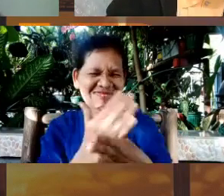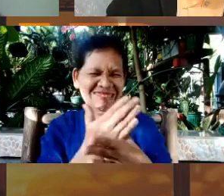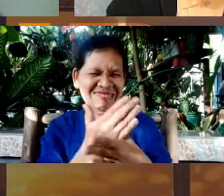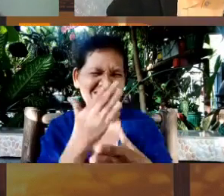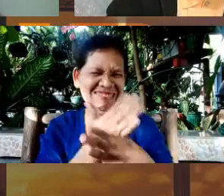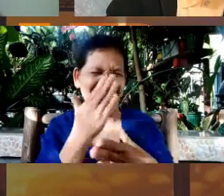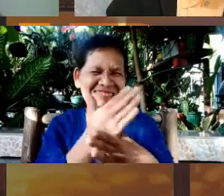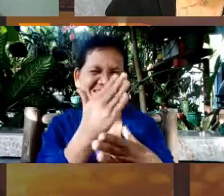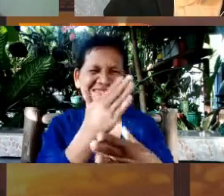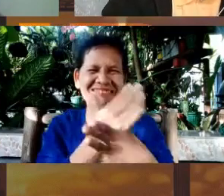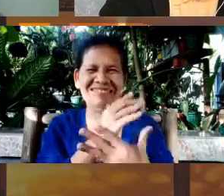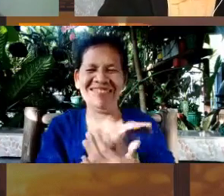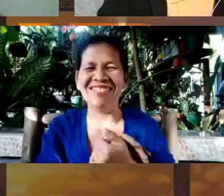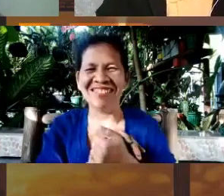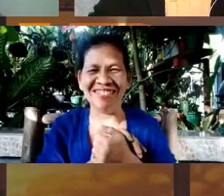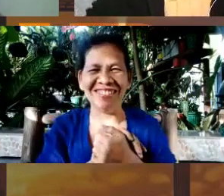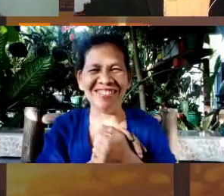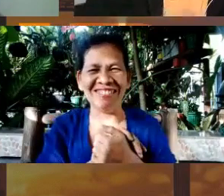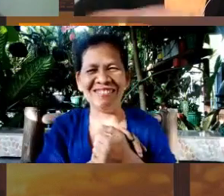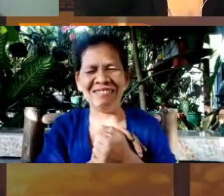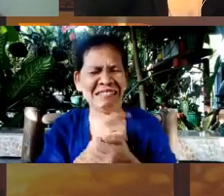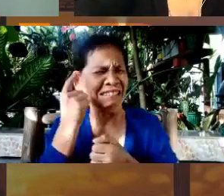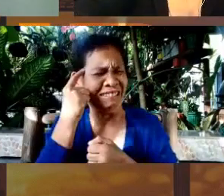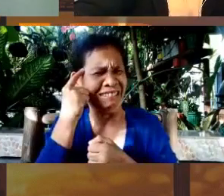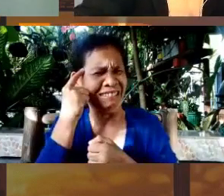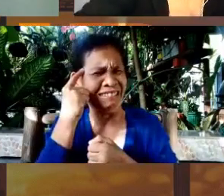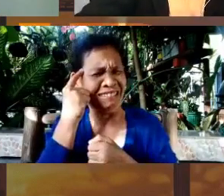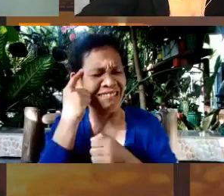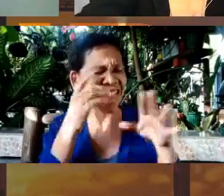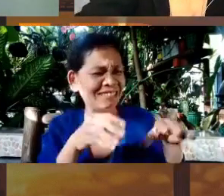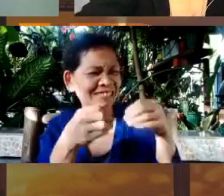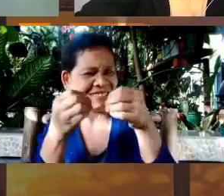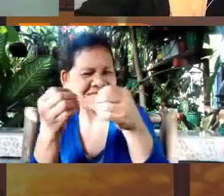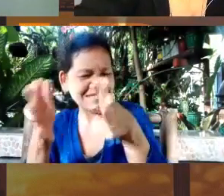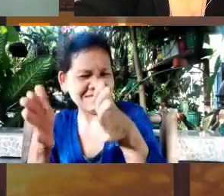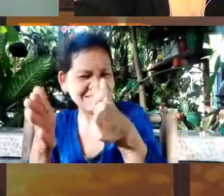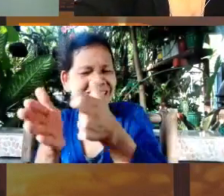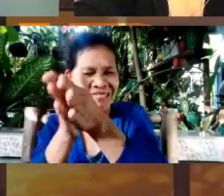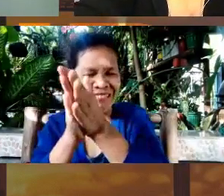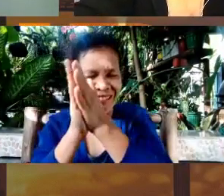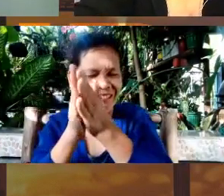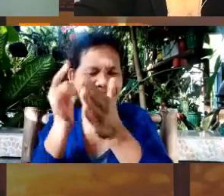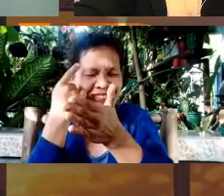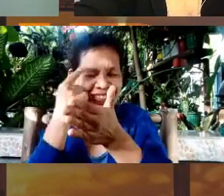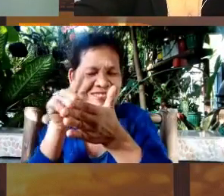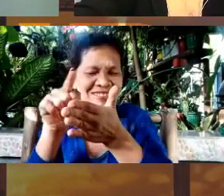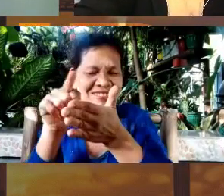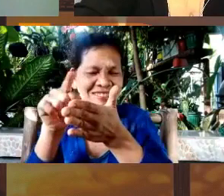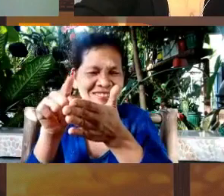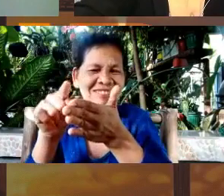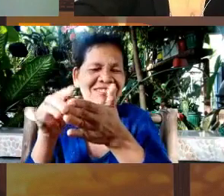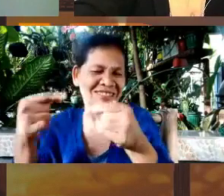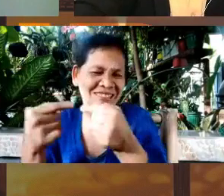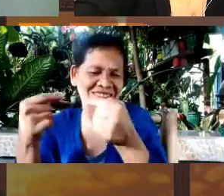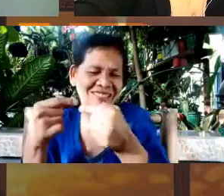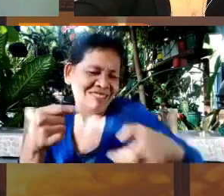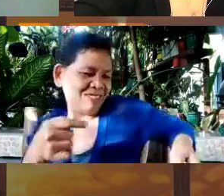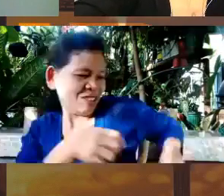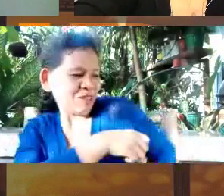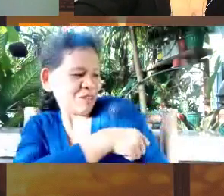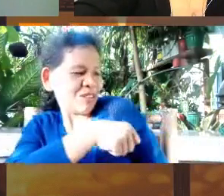Ano, Brother Glenn? Sipin mo yung maghahandog na hingi ng tawad. Hila-hila yung kambing, ay yung kambing